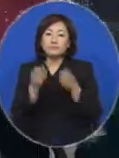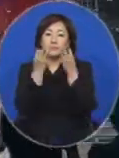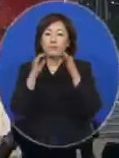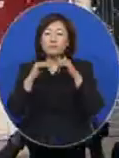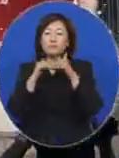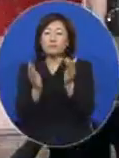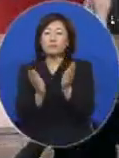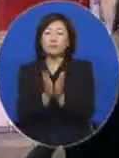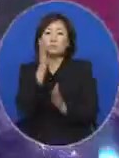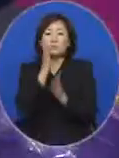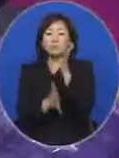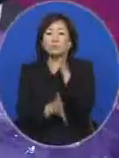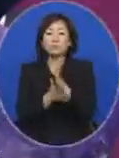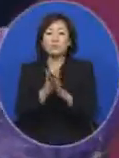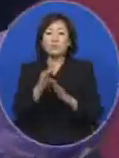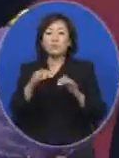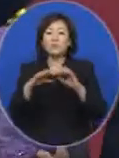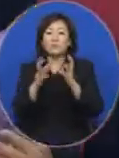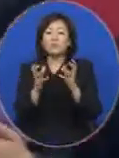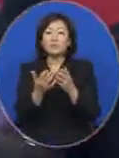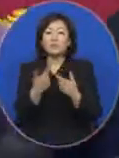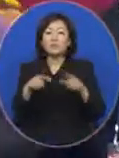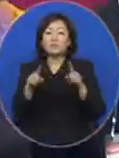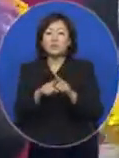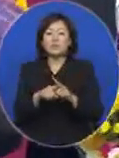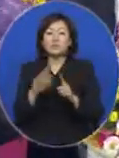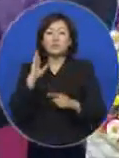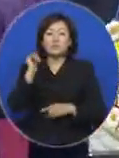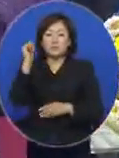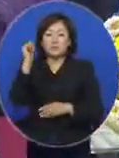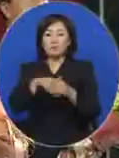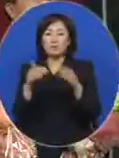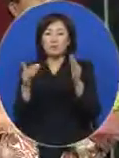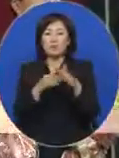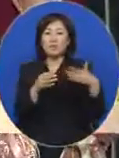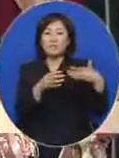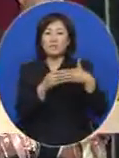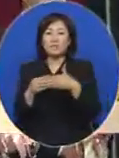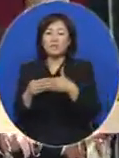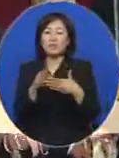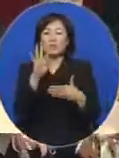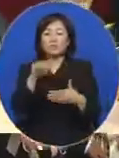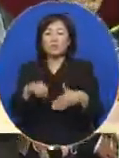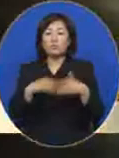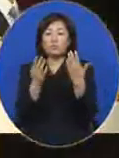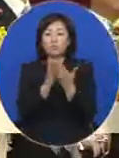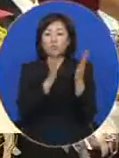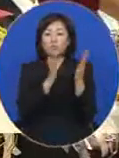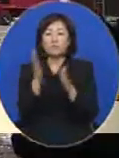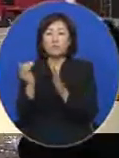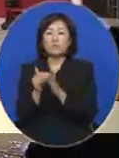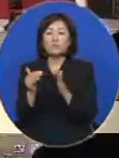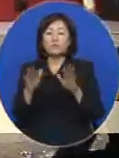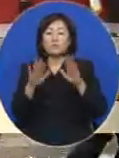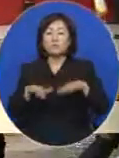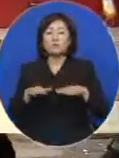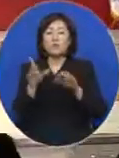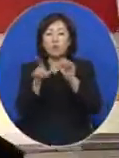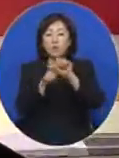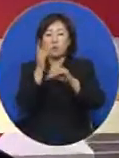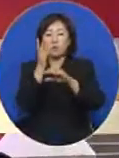새누리당 울산시당은 전당대회를 통해 대선을 이끌 새 지도부가 구성됨에 따라 이달 안에 시당 위원장을